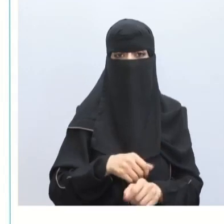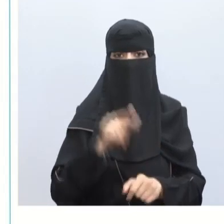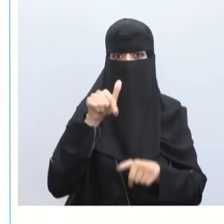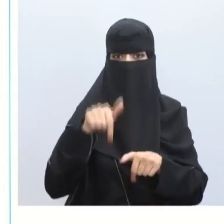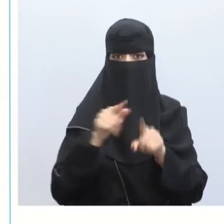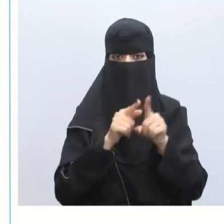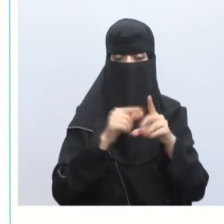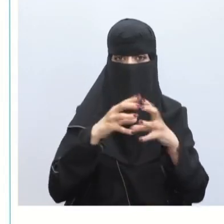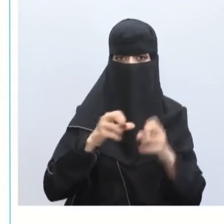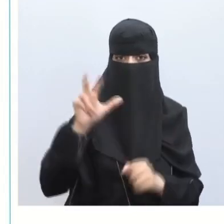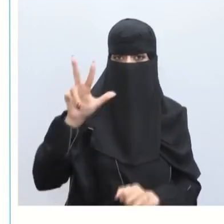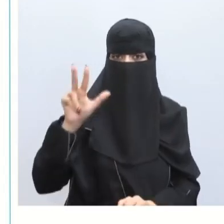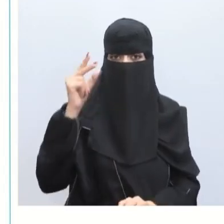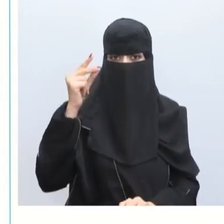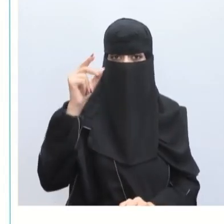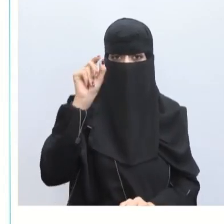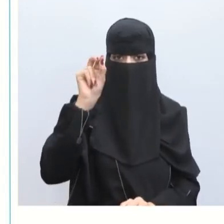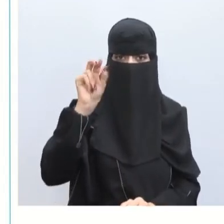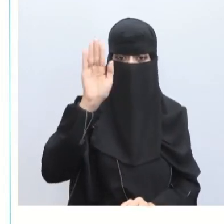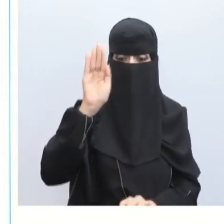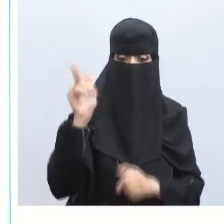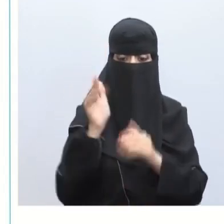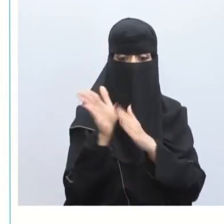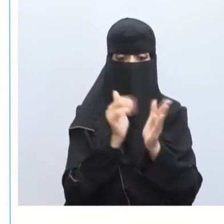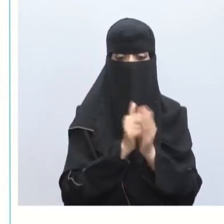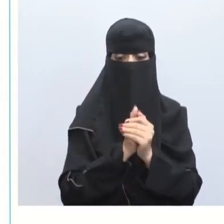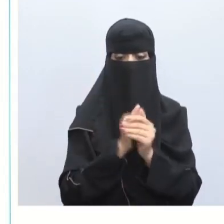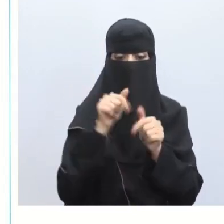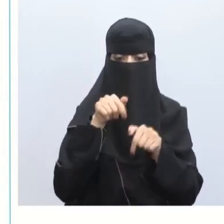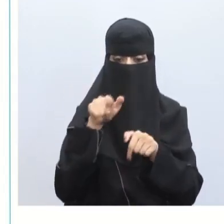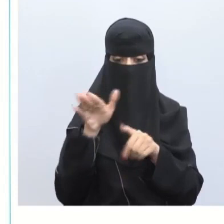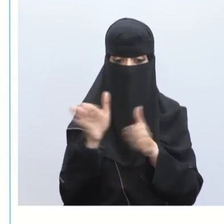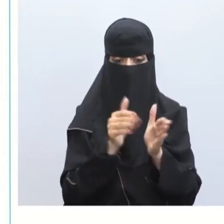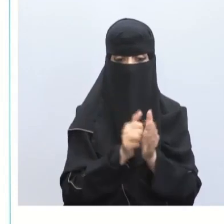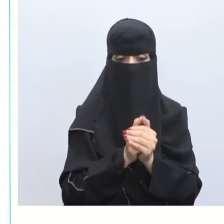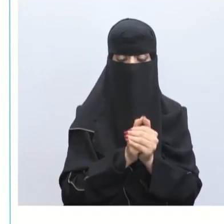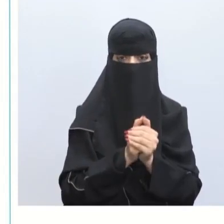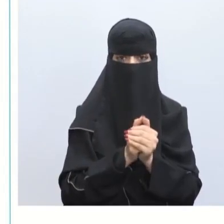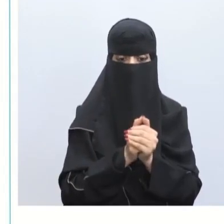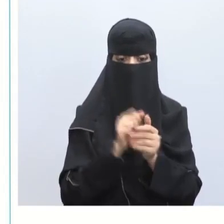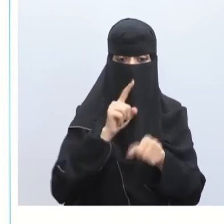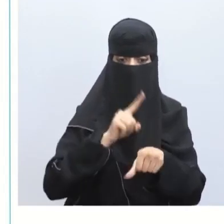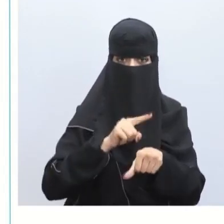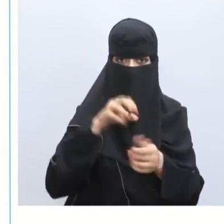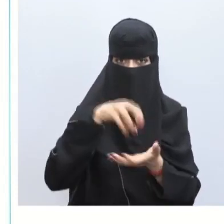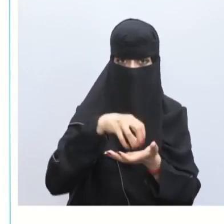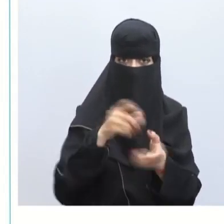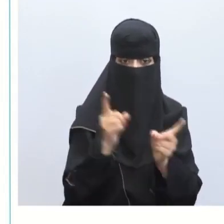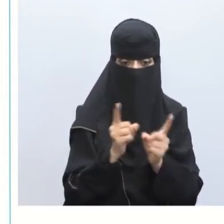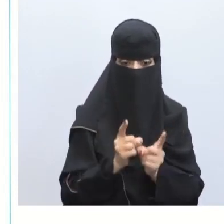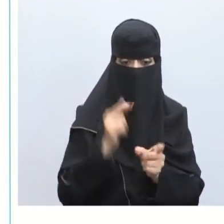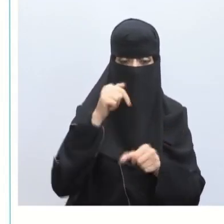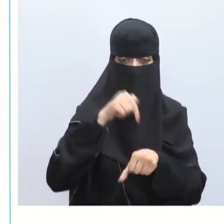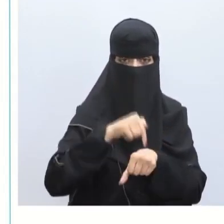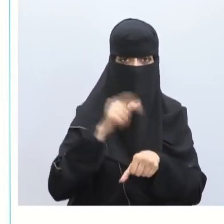تعريف الطقس هو وصف حاله الجو بعناصره المختلفه في منطقه محدده